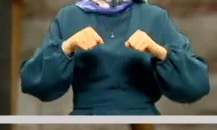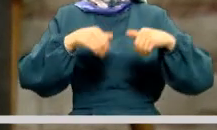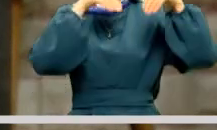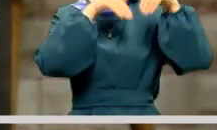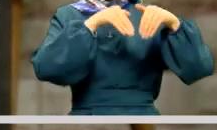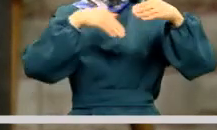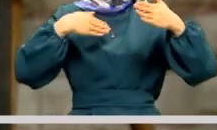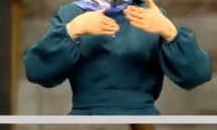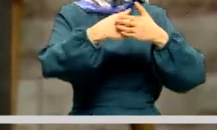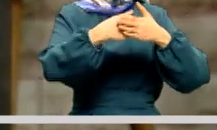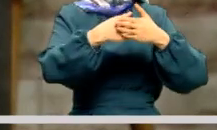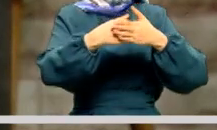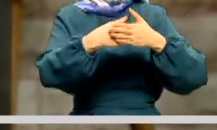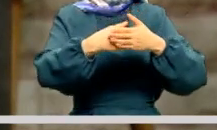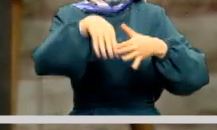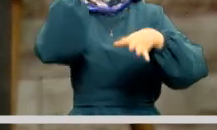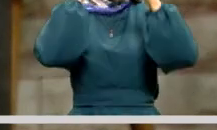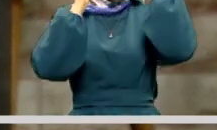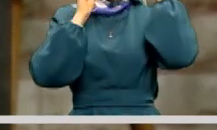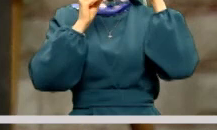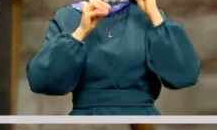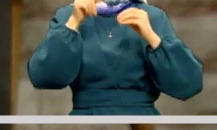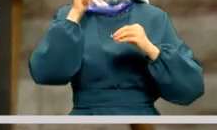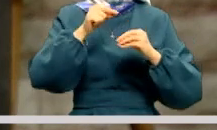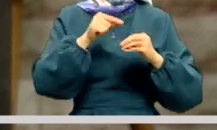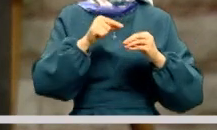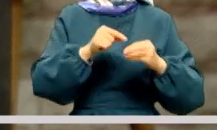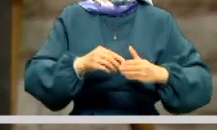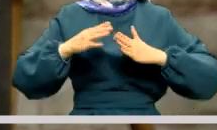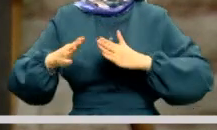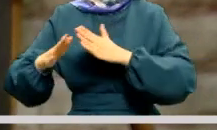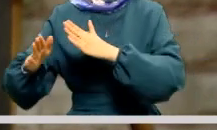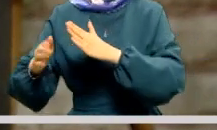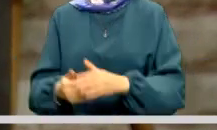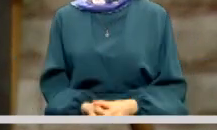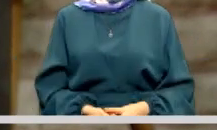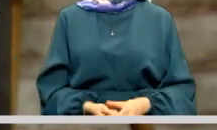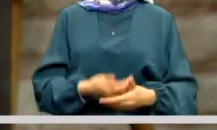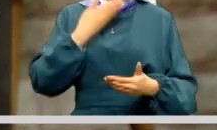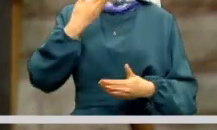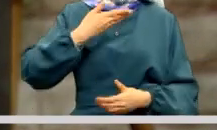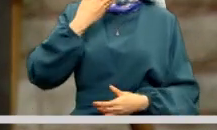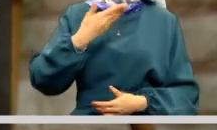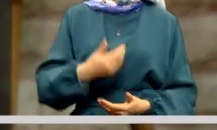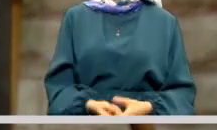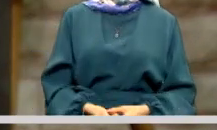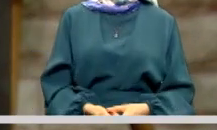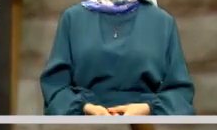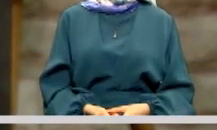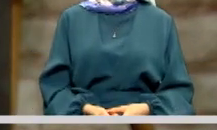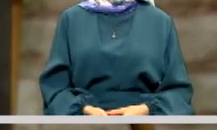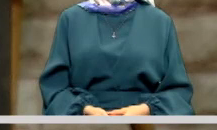talep edilmesinin devamını bize getirirken burada bizim